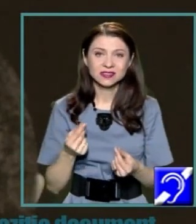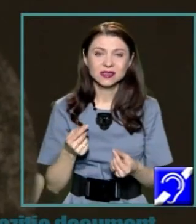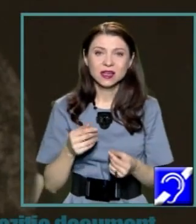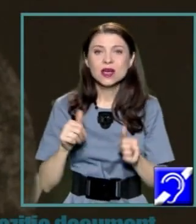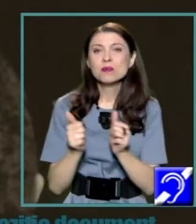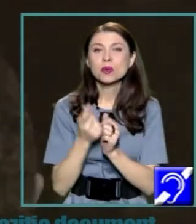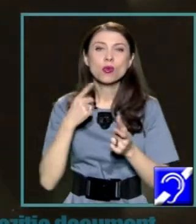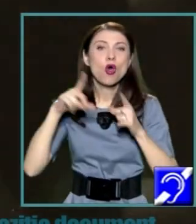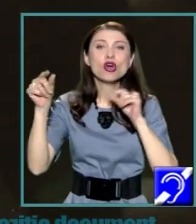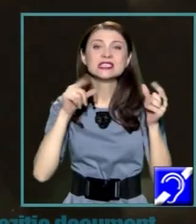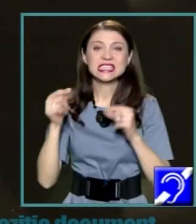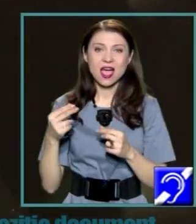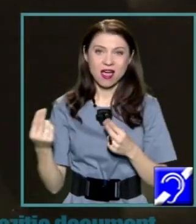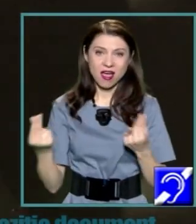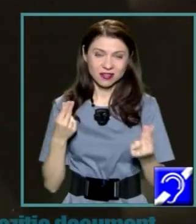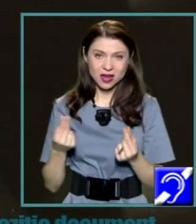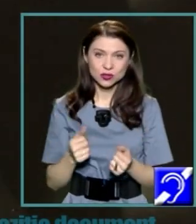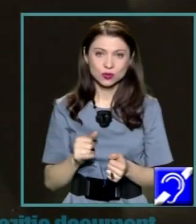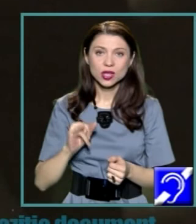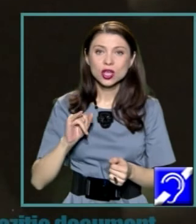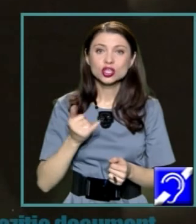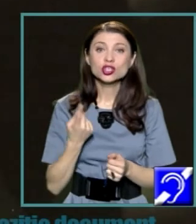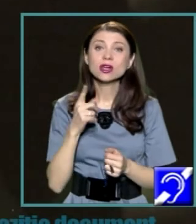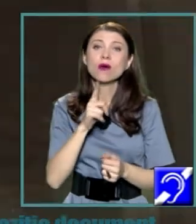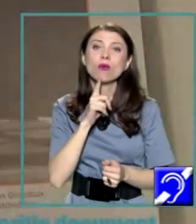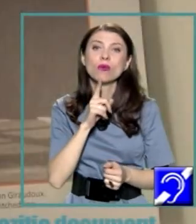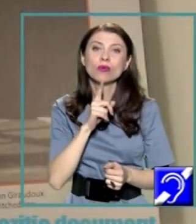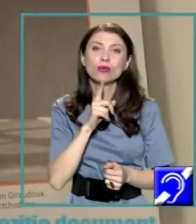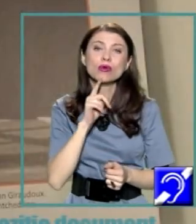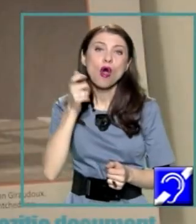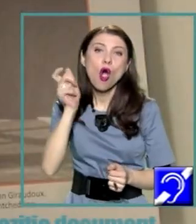a dansului, și asta e formidabil, dar lângă un om